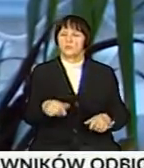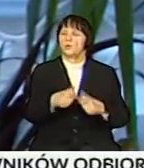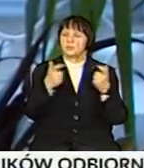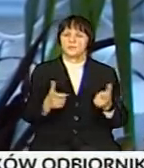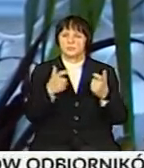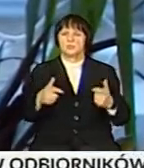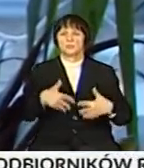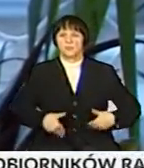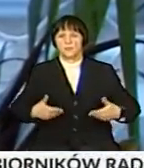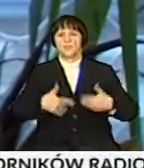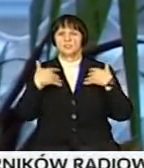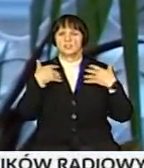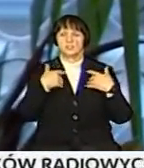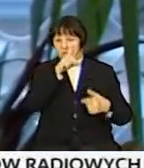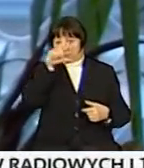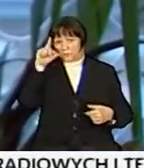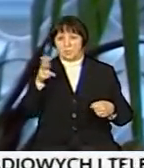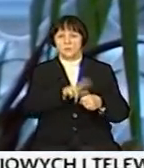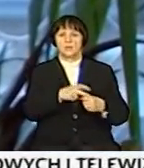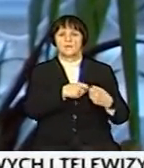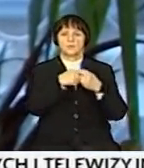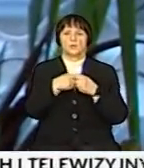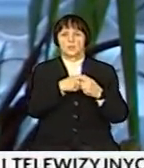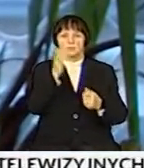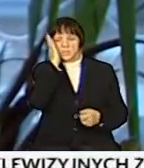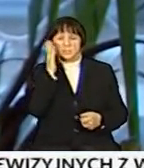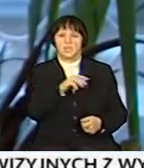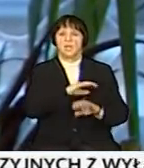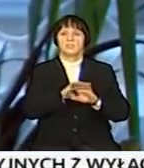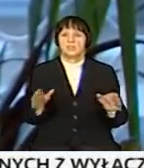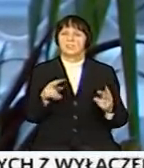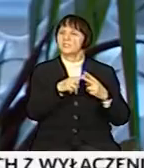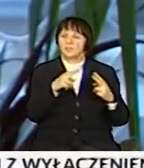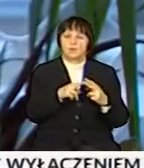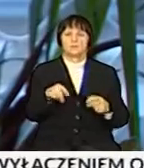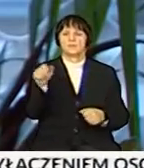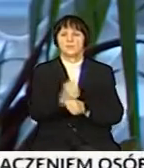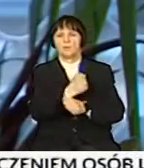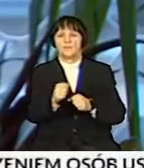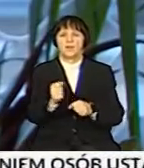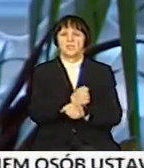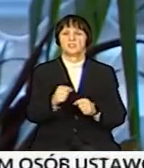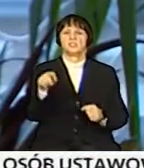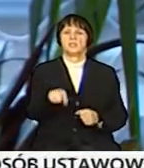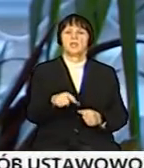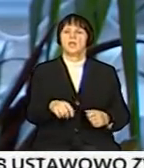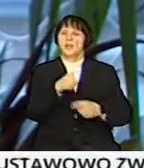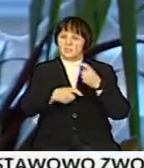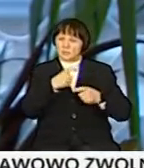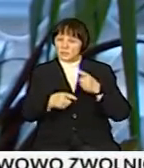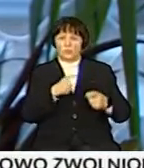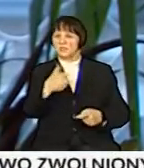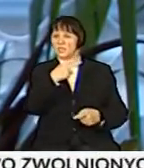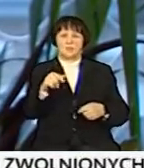zdrowie wielu osób, które z nią wspólnie zamieszkiwały. Żaden konflikt, nawet bardzo poważny konflikt okołosąsiedzki, nie powinien